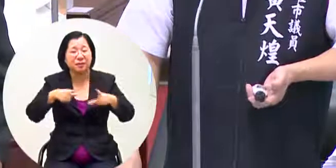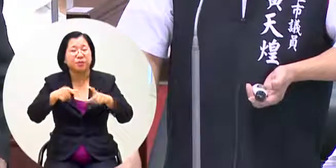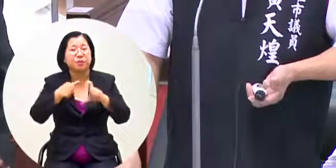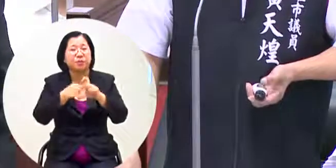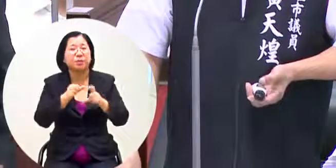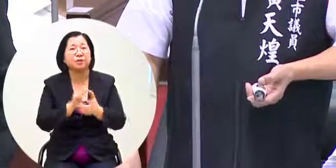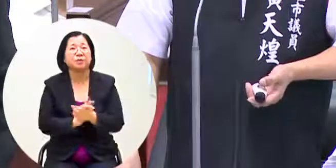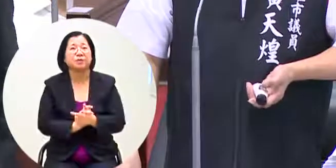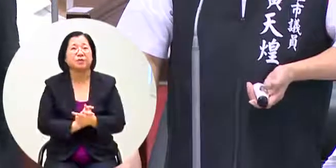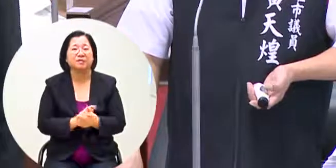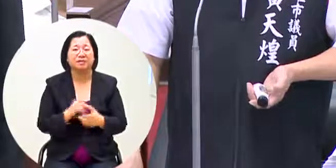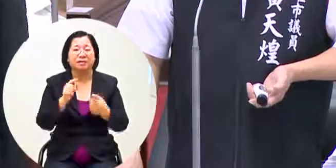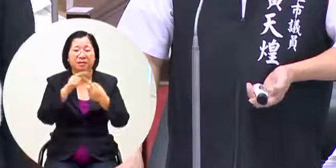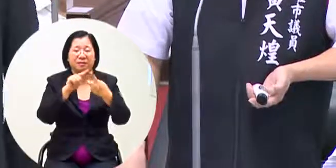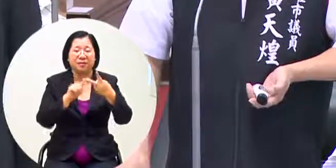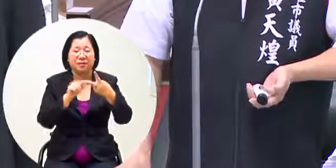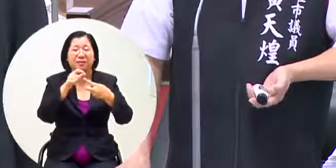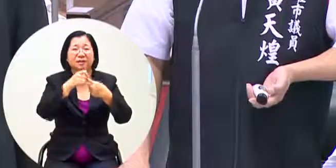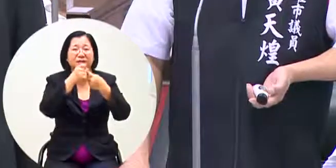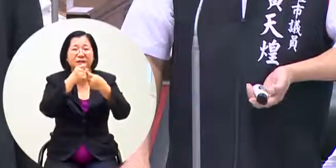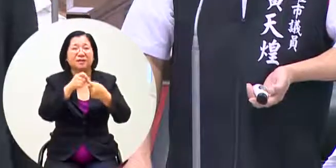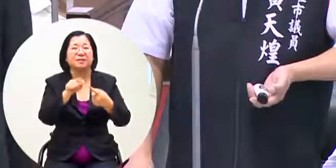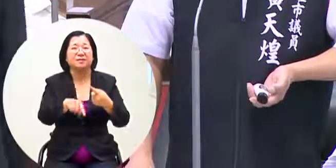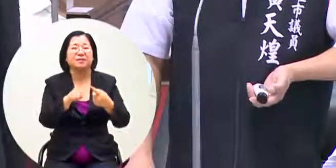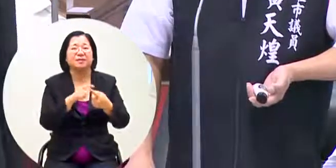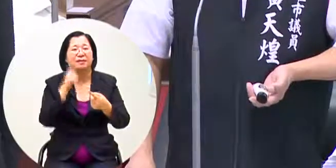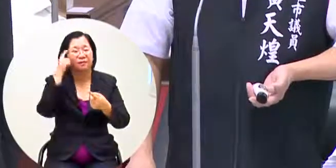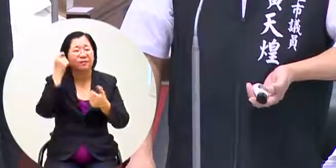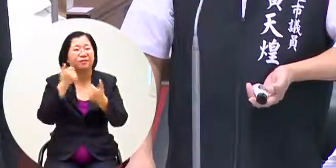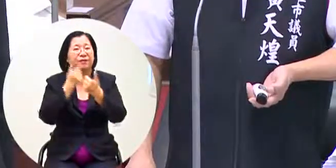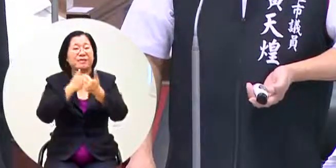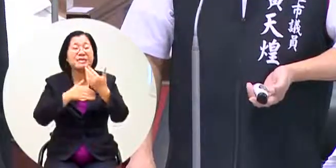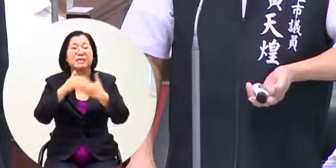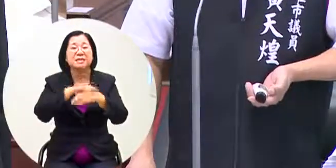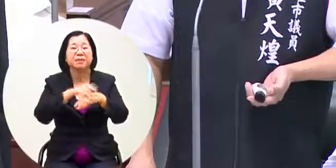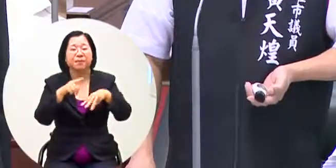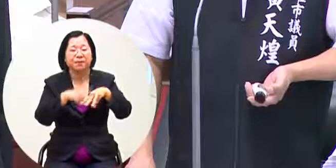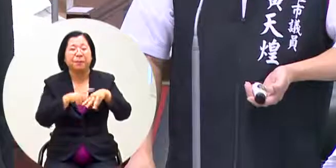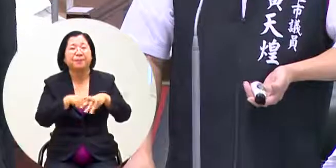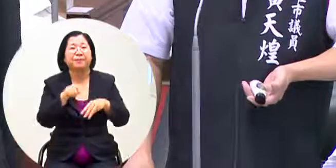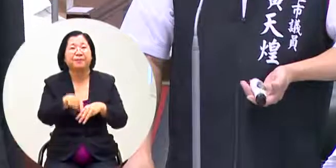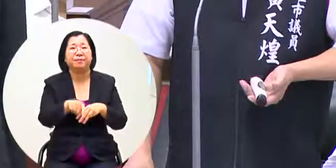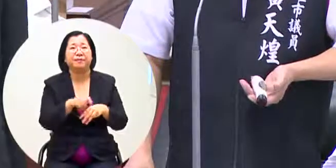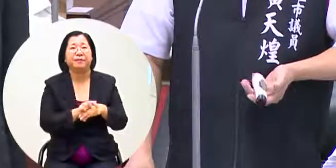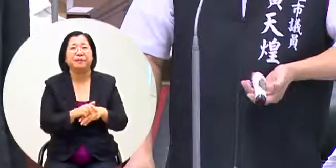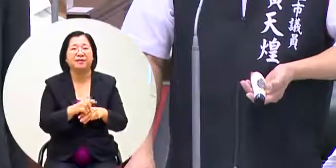基本上只是做反映成本，因为政府在开辟园区不以盈利为目的。那